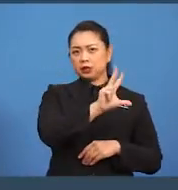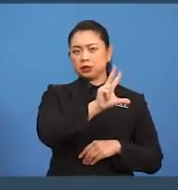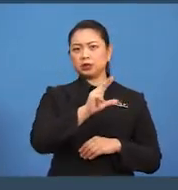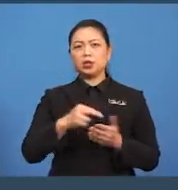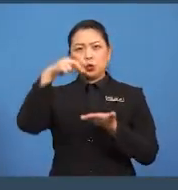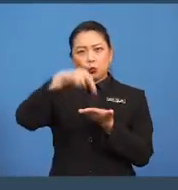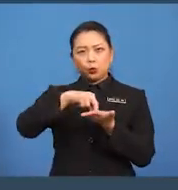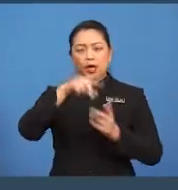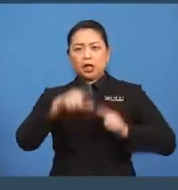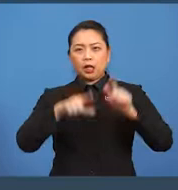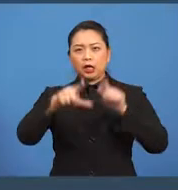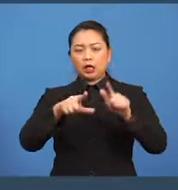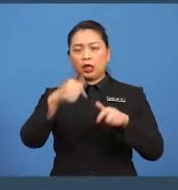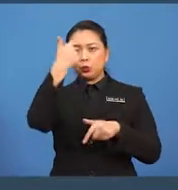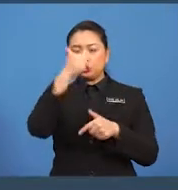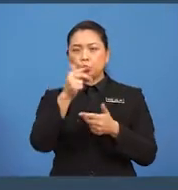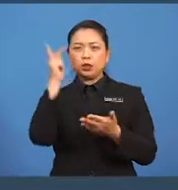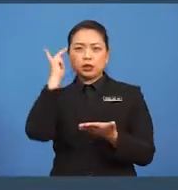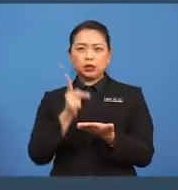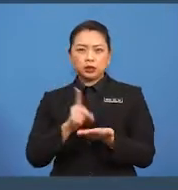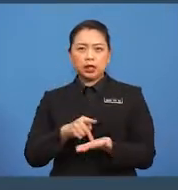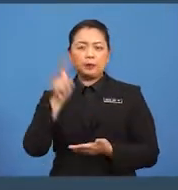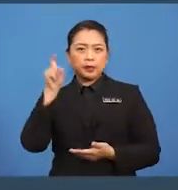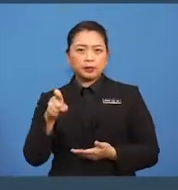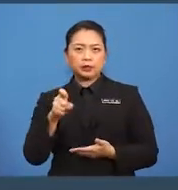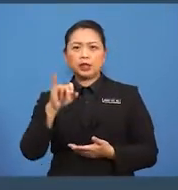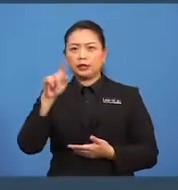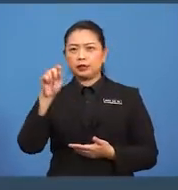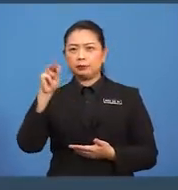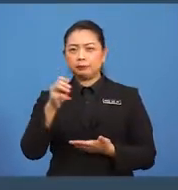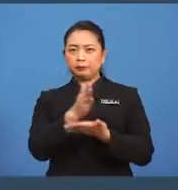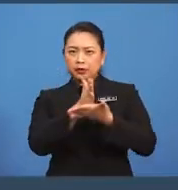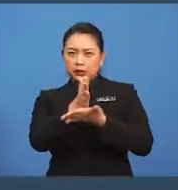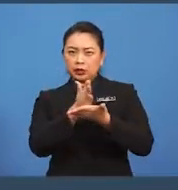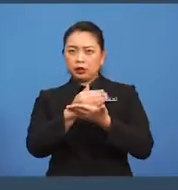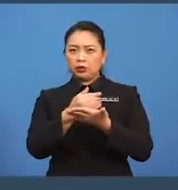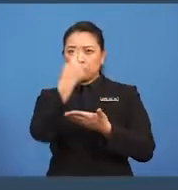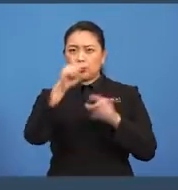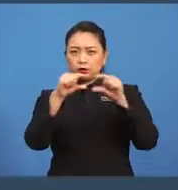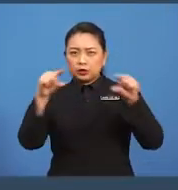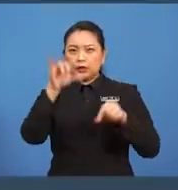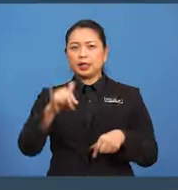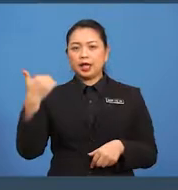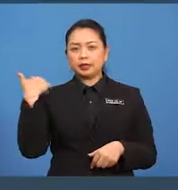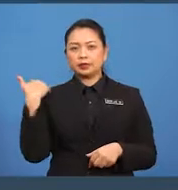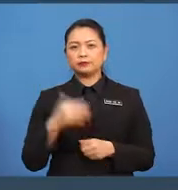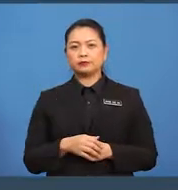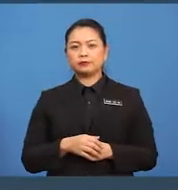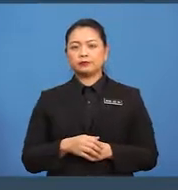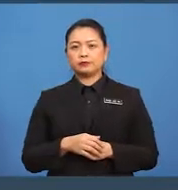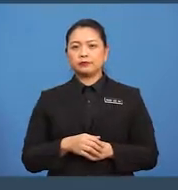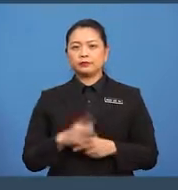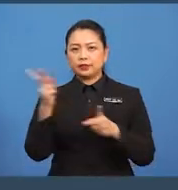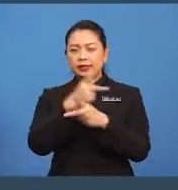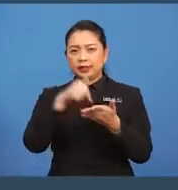Ulang langkah untuk mengenal pasti item pertengahan pada senarai yang tinggal. Kali ini, nombor item pertengahan